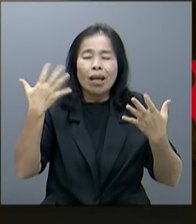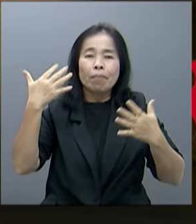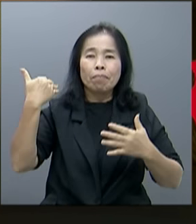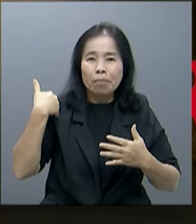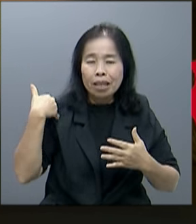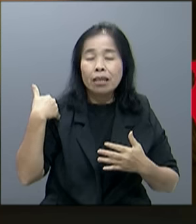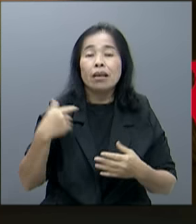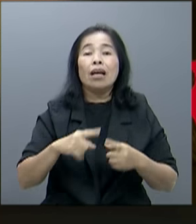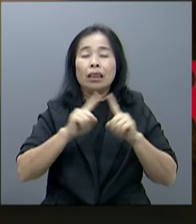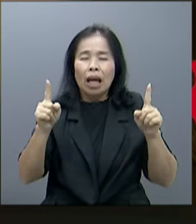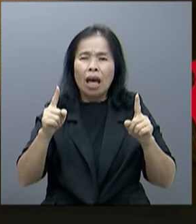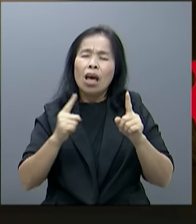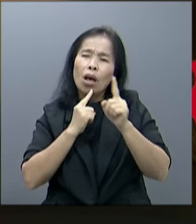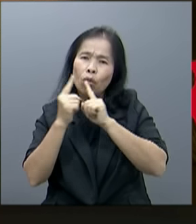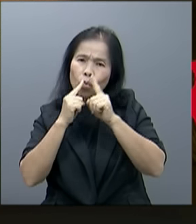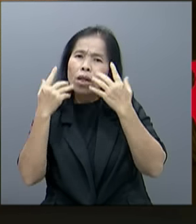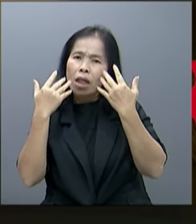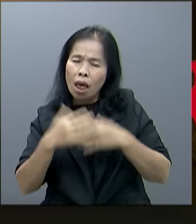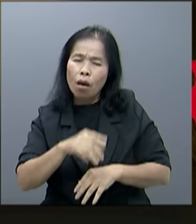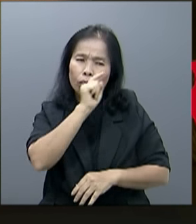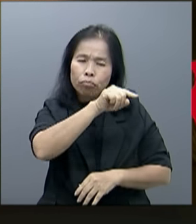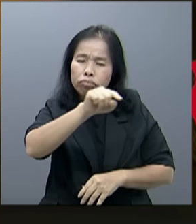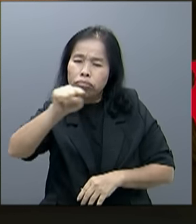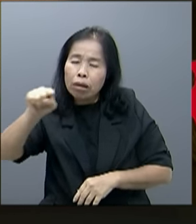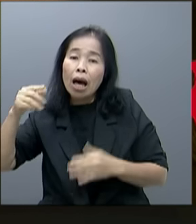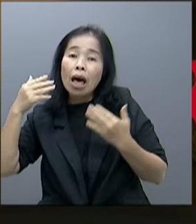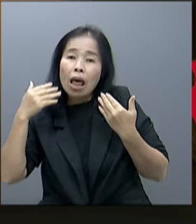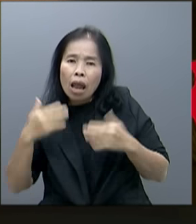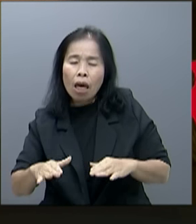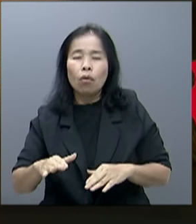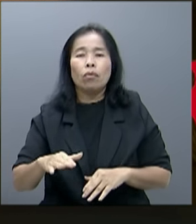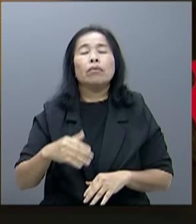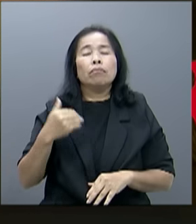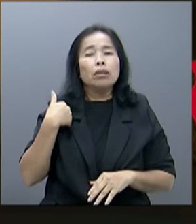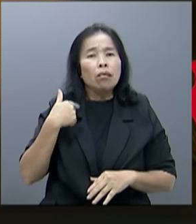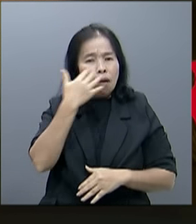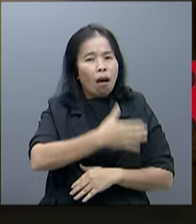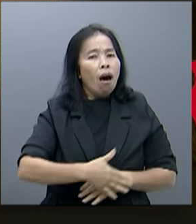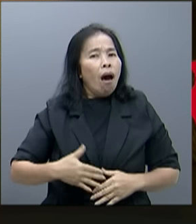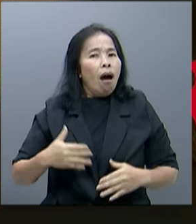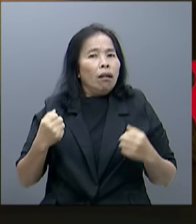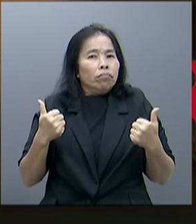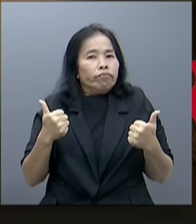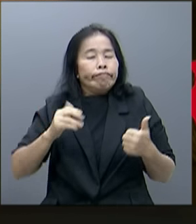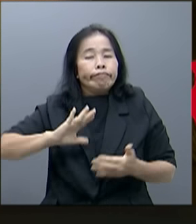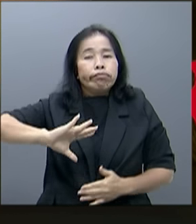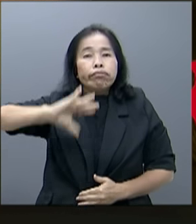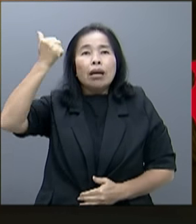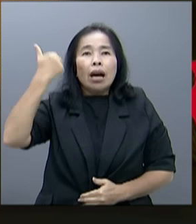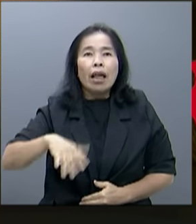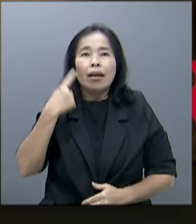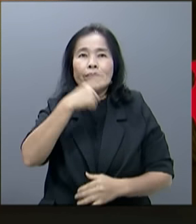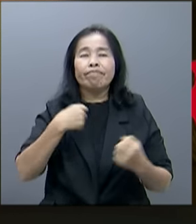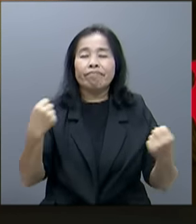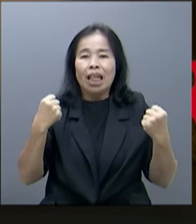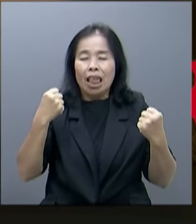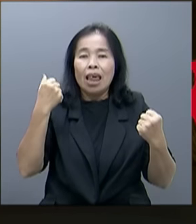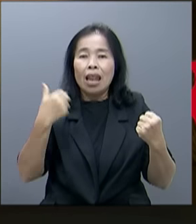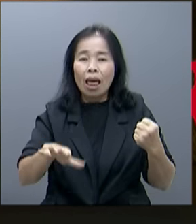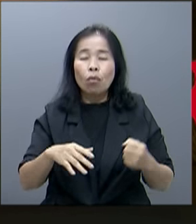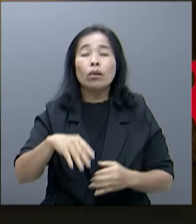แต่เท่าที่พูดคุยด้วยกับหลายๆคนหรือกับท่านเองก็บอกว่าสุขภาพร่างกายดีขึ้นและแข็งแรงดีแล้วส